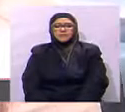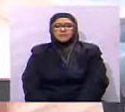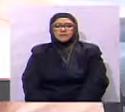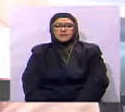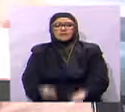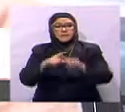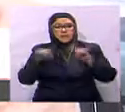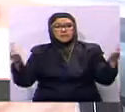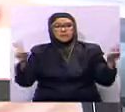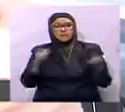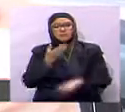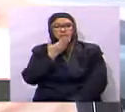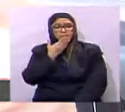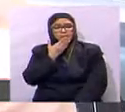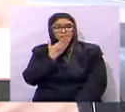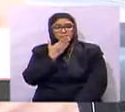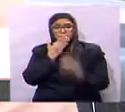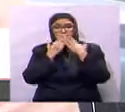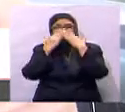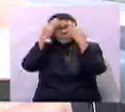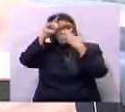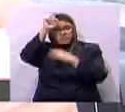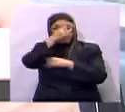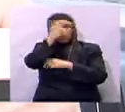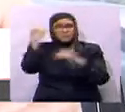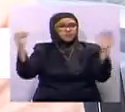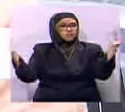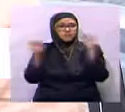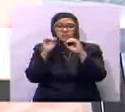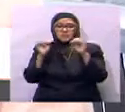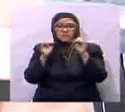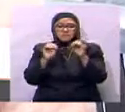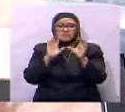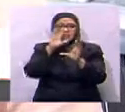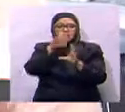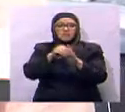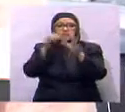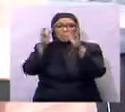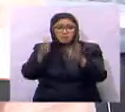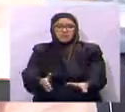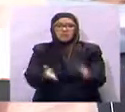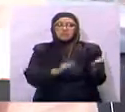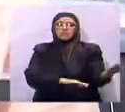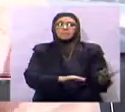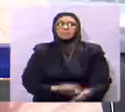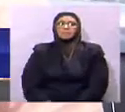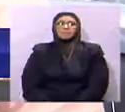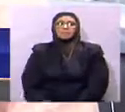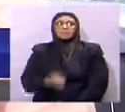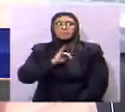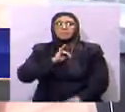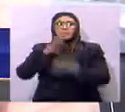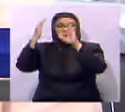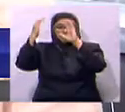Tapi syukur kepada Allah kerana tidak ada membabitkan nyawa, kehilangan nyawa. Jadi saya harap